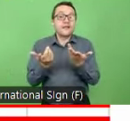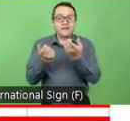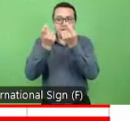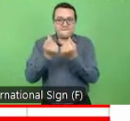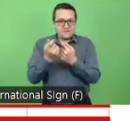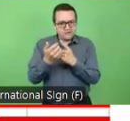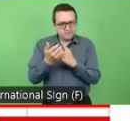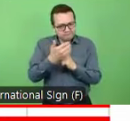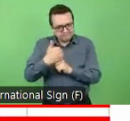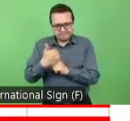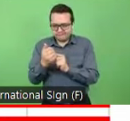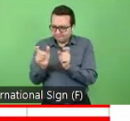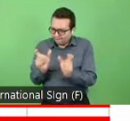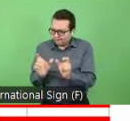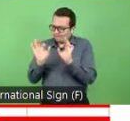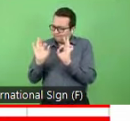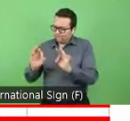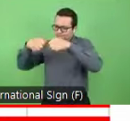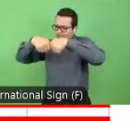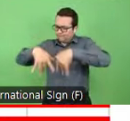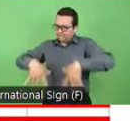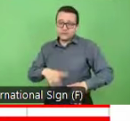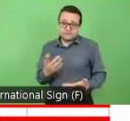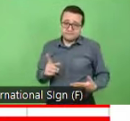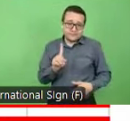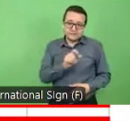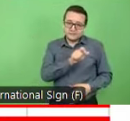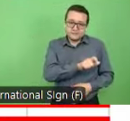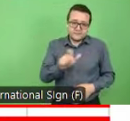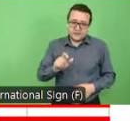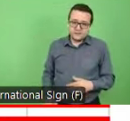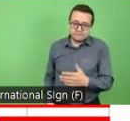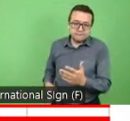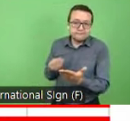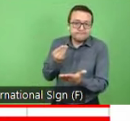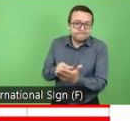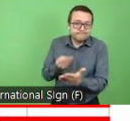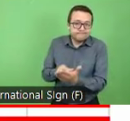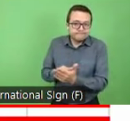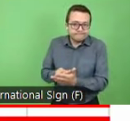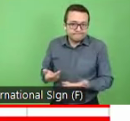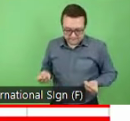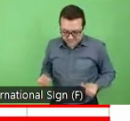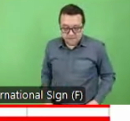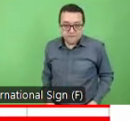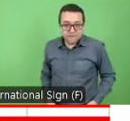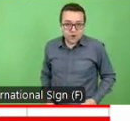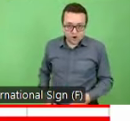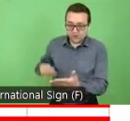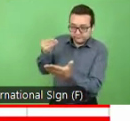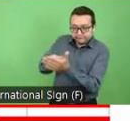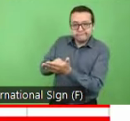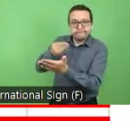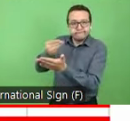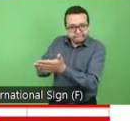indicateur al peso que tiene el gasto de est le bolsillo. poids Este de es un la tema que dépense du obviamente no portefeuille. solo tiene